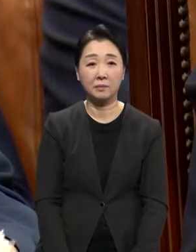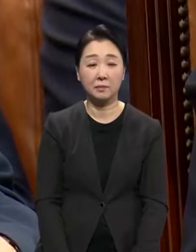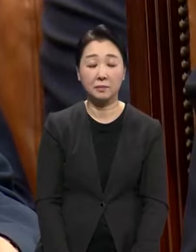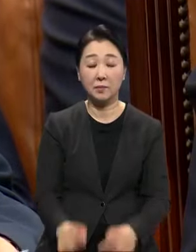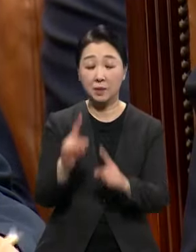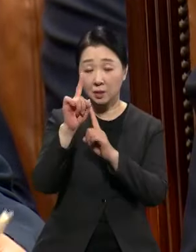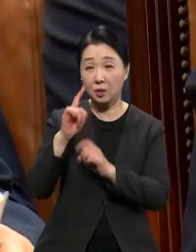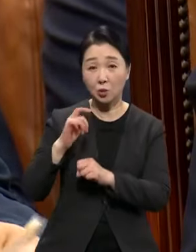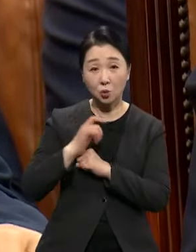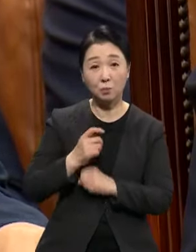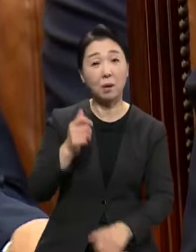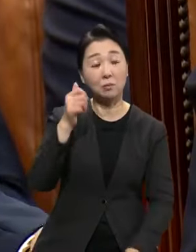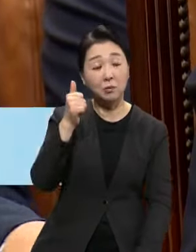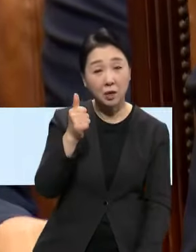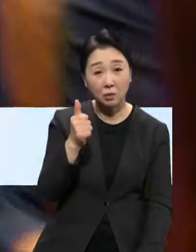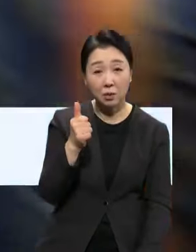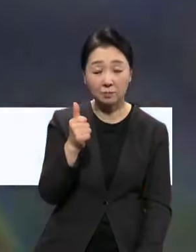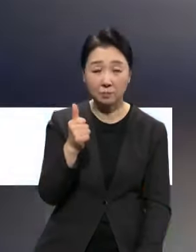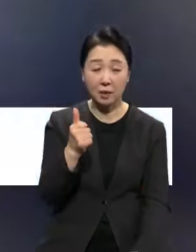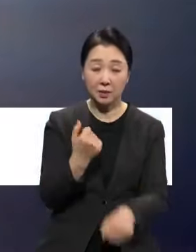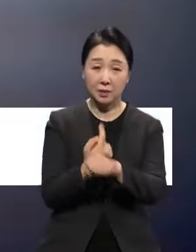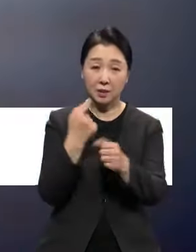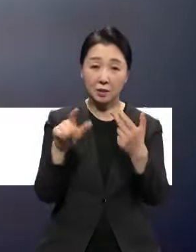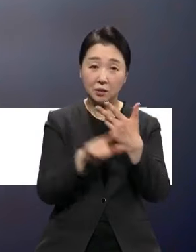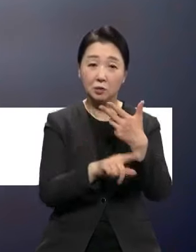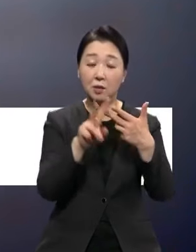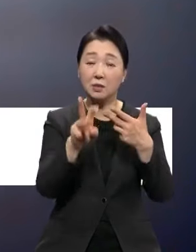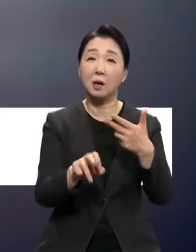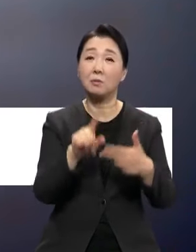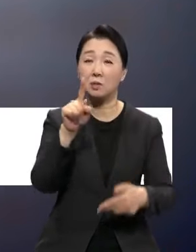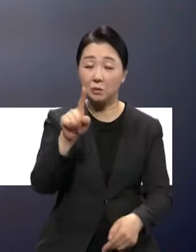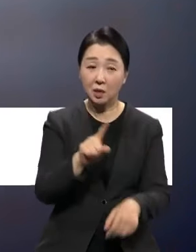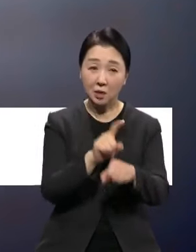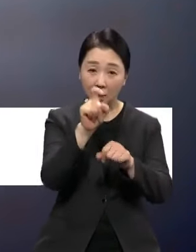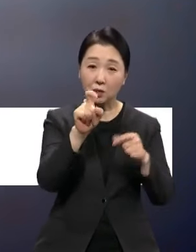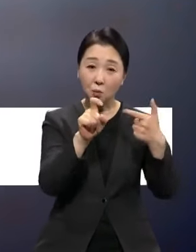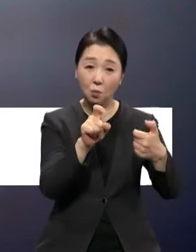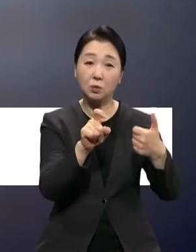이종섭 전 국방부 장관은 지난해 7월 31일 오전 11시 54분